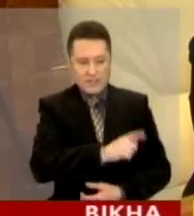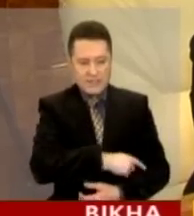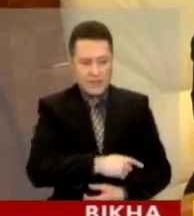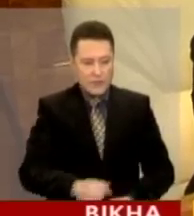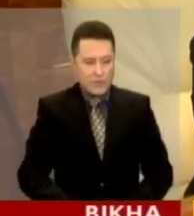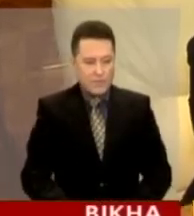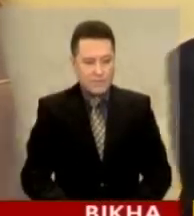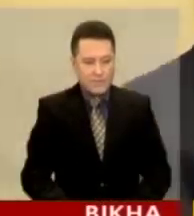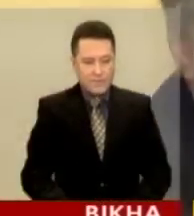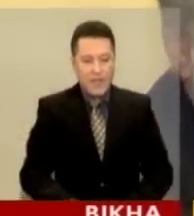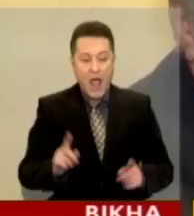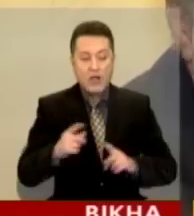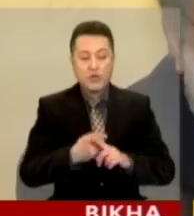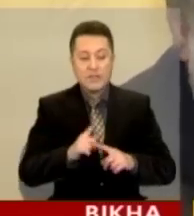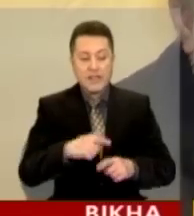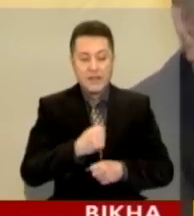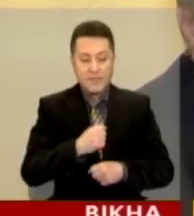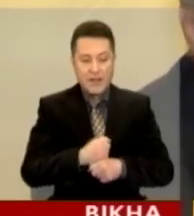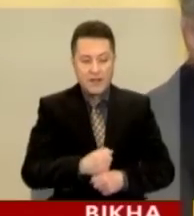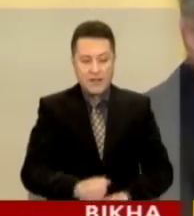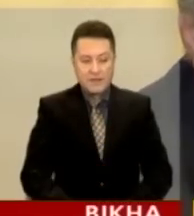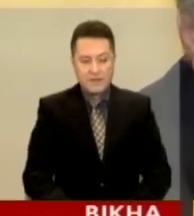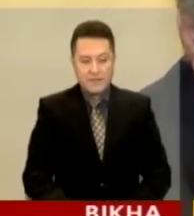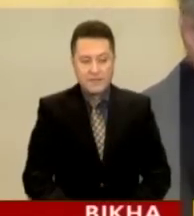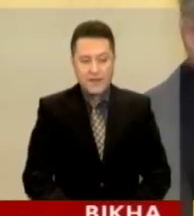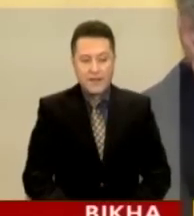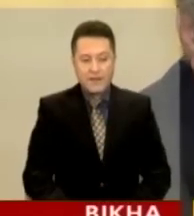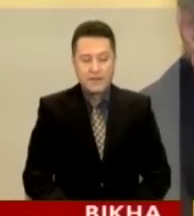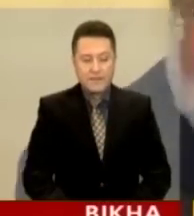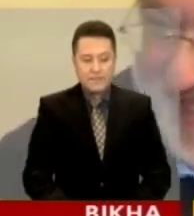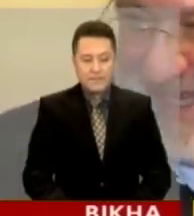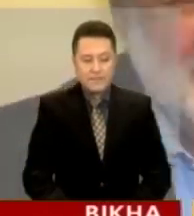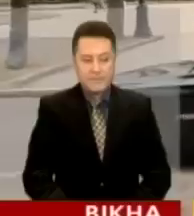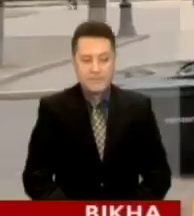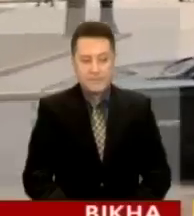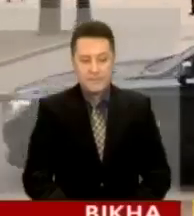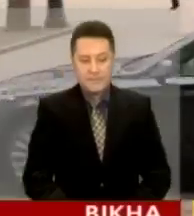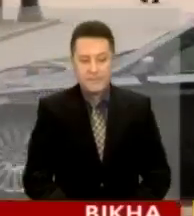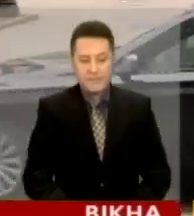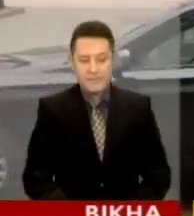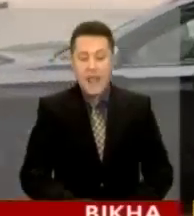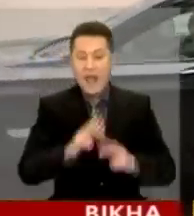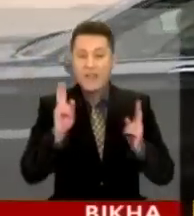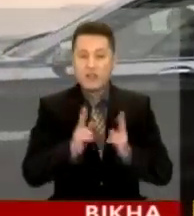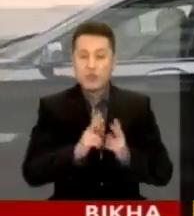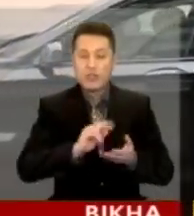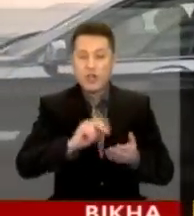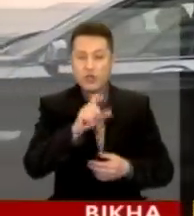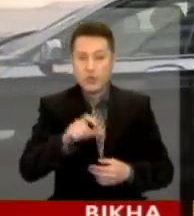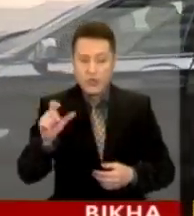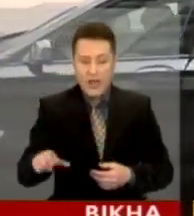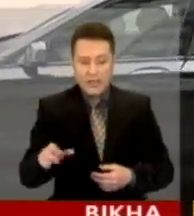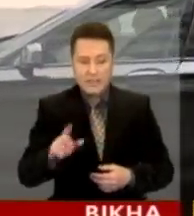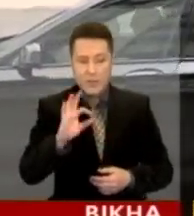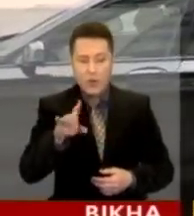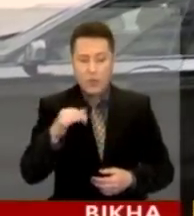энергетические что с этим делать будете их будем подпитываться в другом месте резетки есть на зустріч із журналістами та активістами